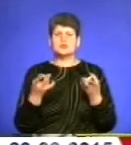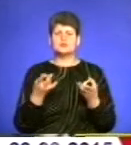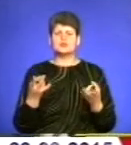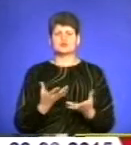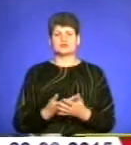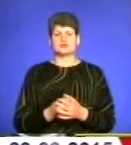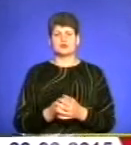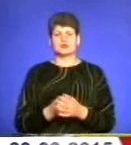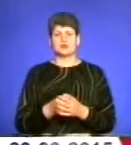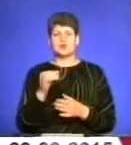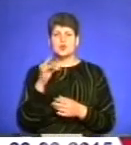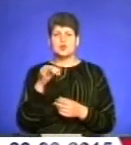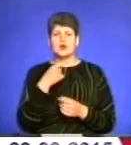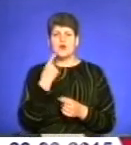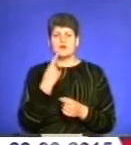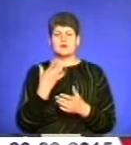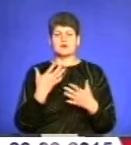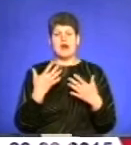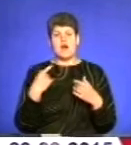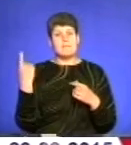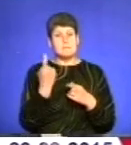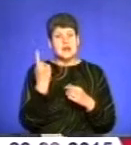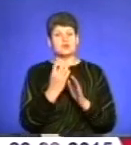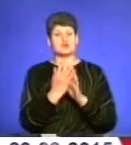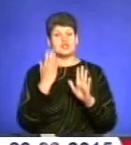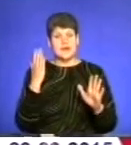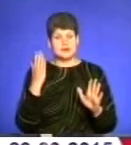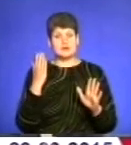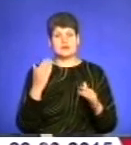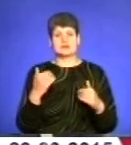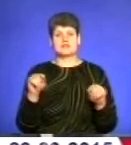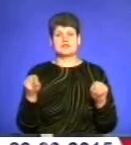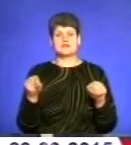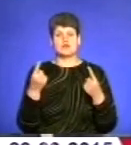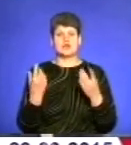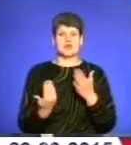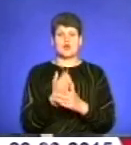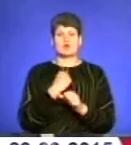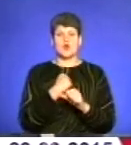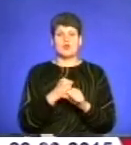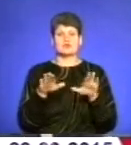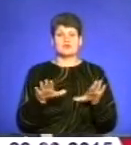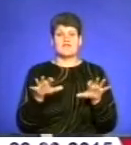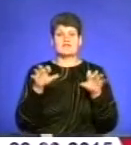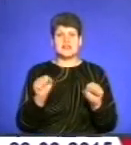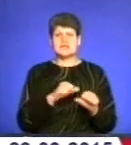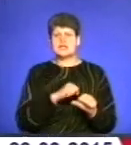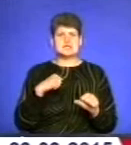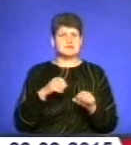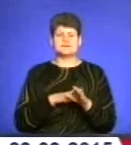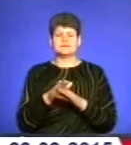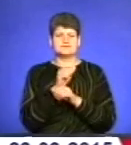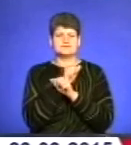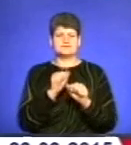якраз підказав, що ця людина потребує, і так далі. А в першу чергу це створення нових робочих місць. Владі самі не справитися.